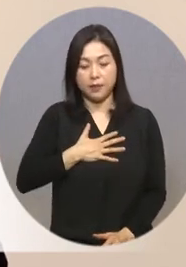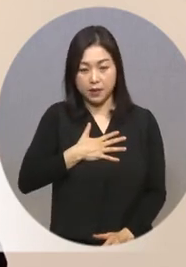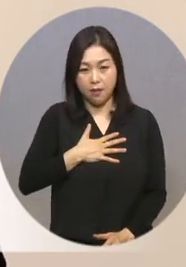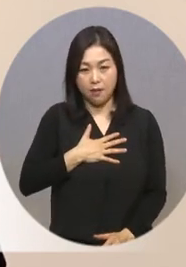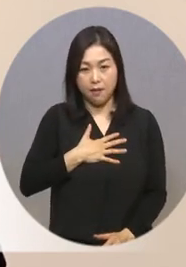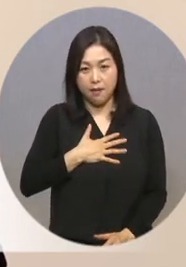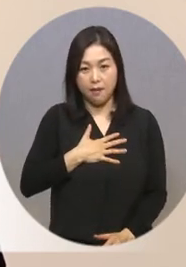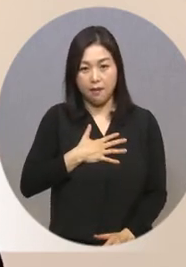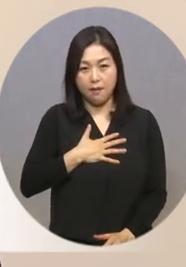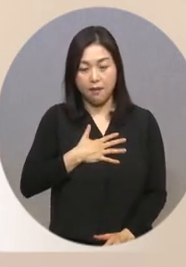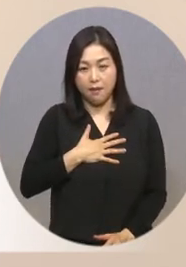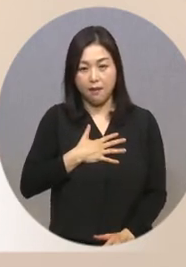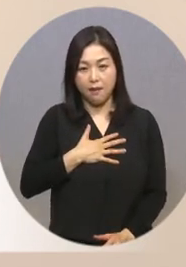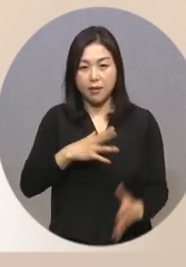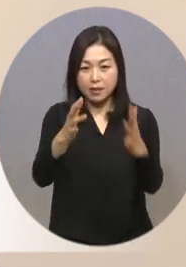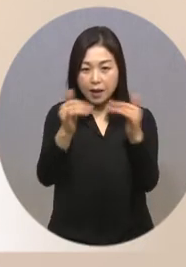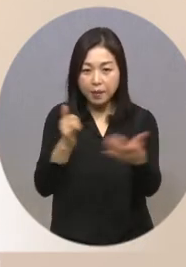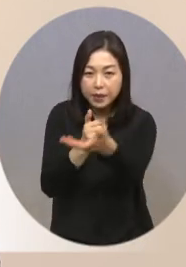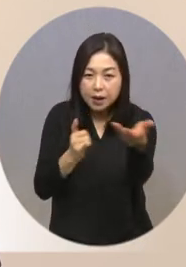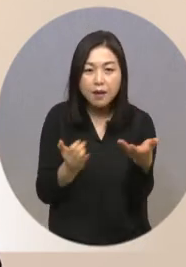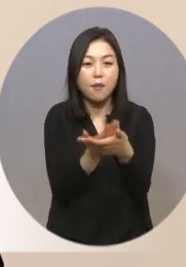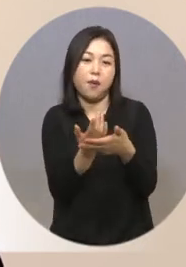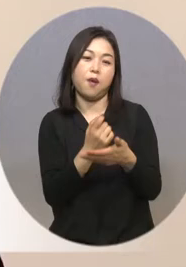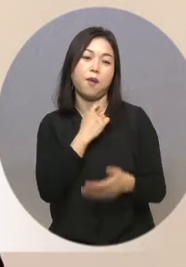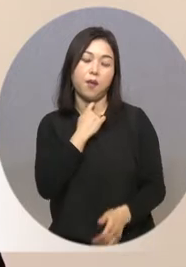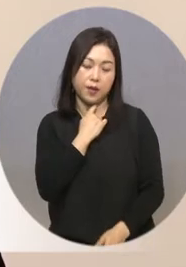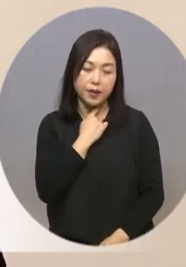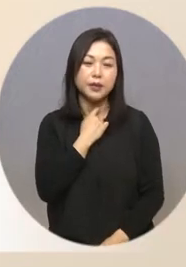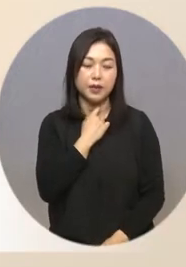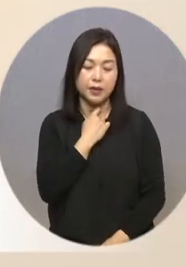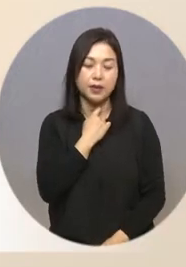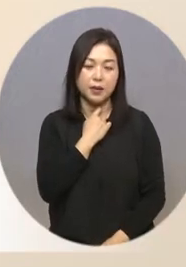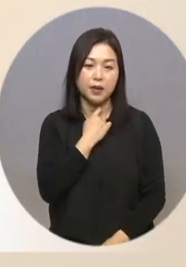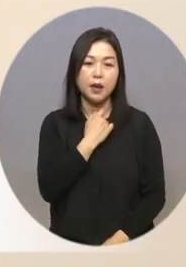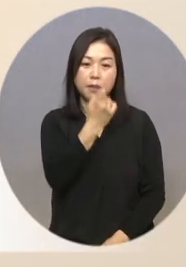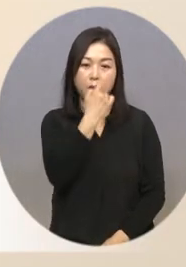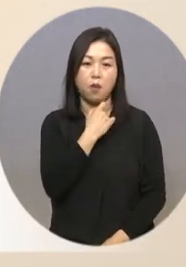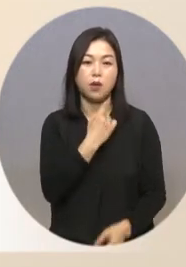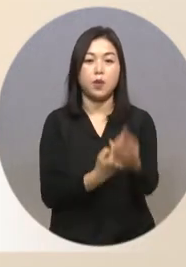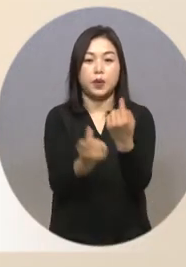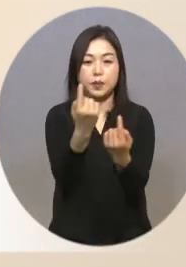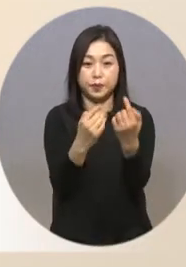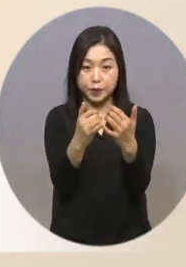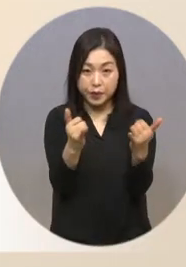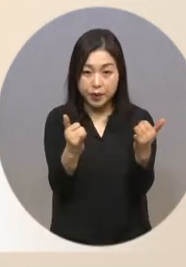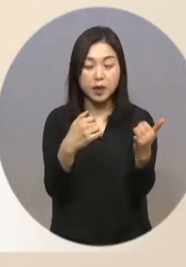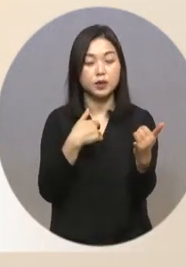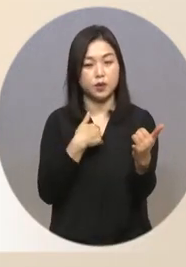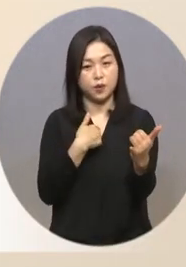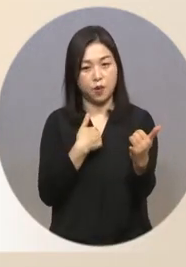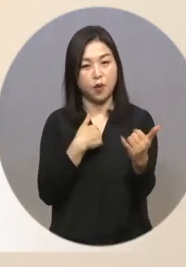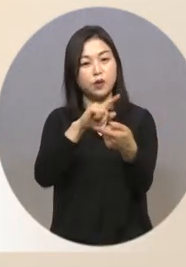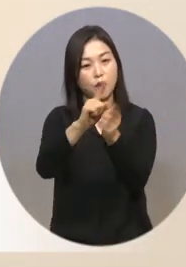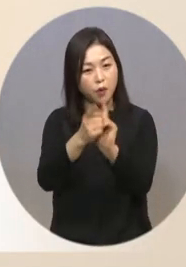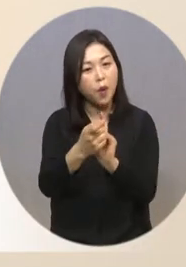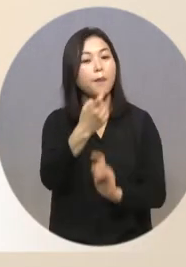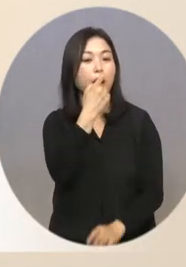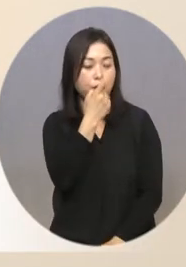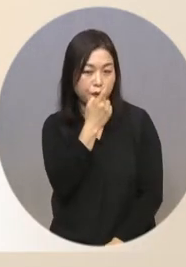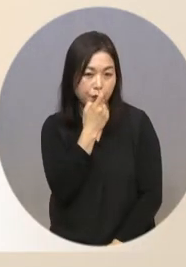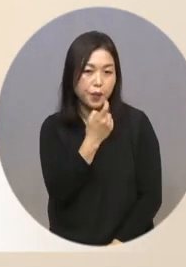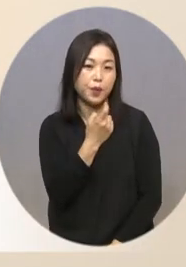함께 있음 좋겠다 라는 생각이 점점 많이 들어서 배우고자 하는 분도 또 저도 같이 배우고